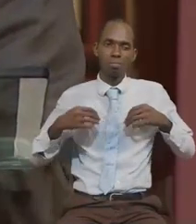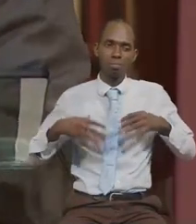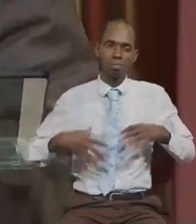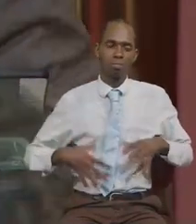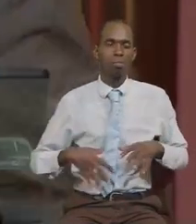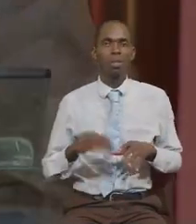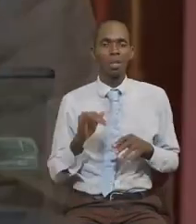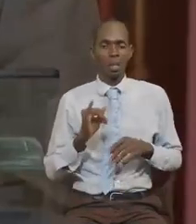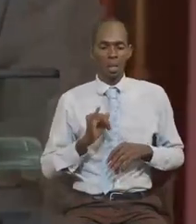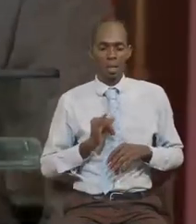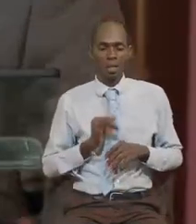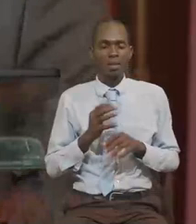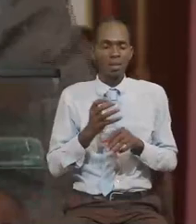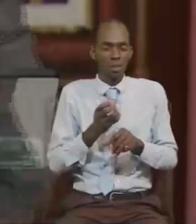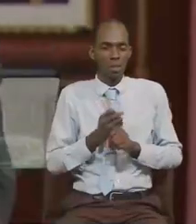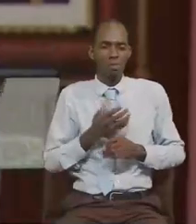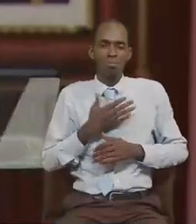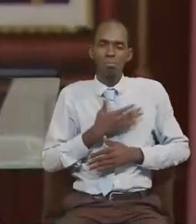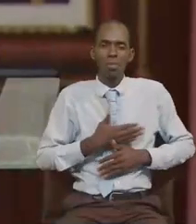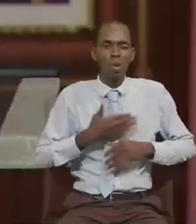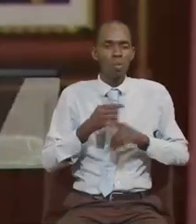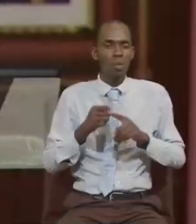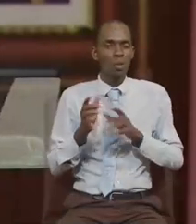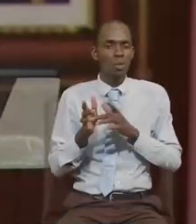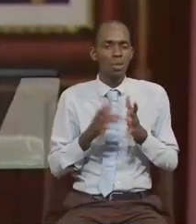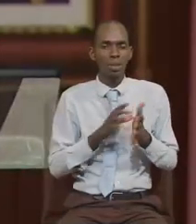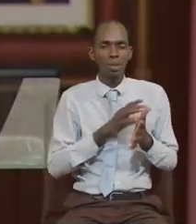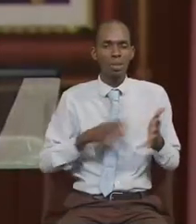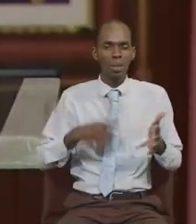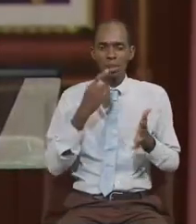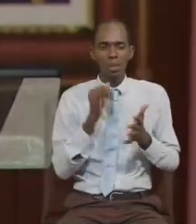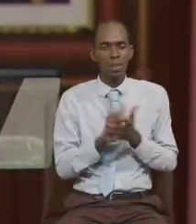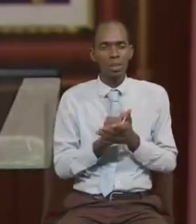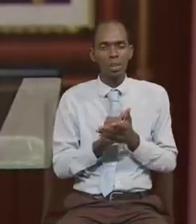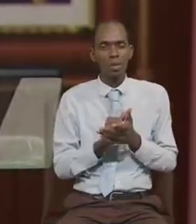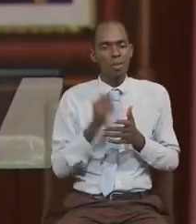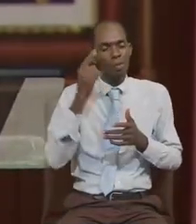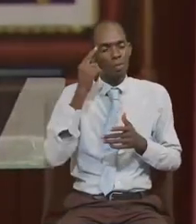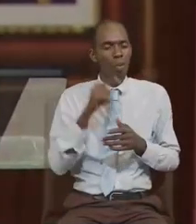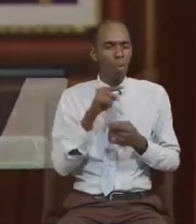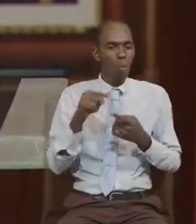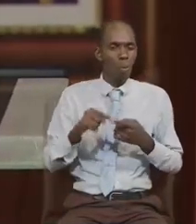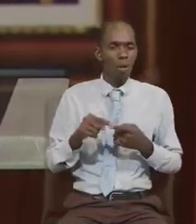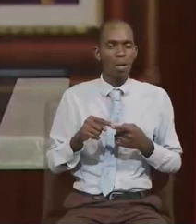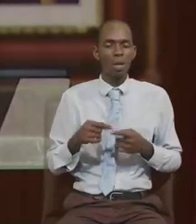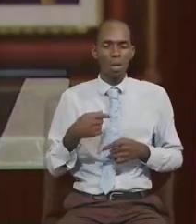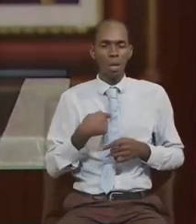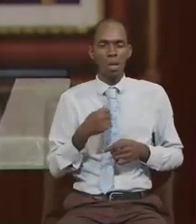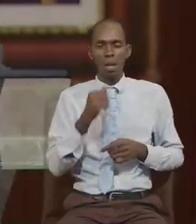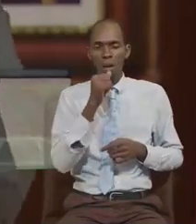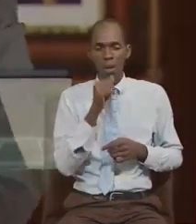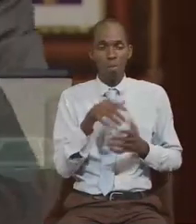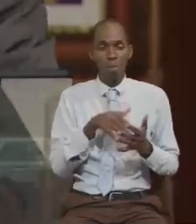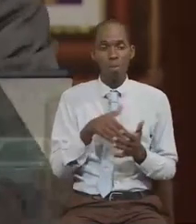Je me plais dans les calamités pour Christ, car quand je suis faible, c'est alors